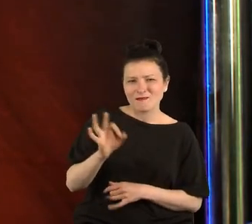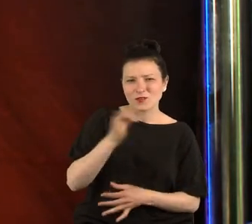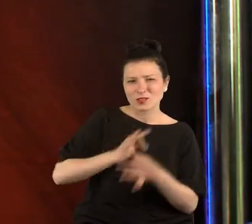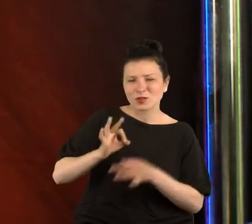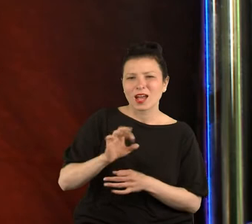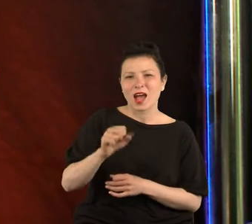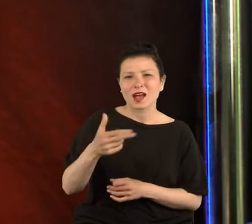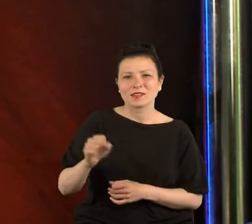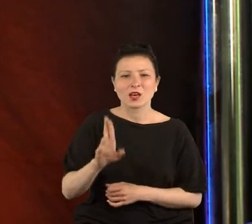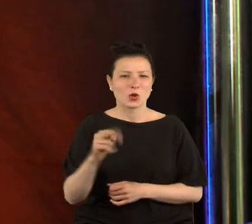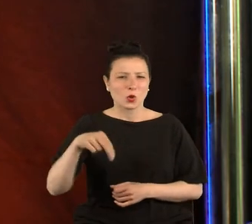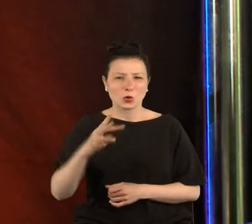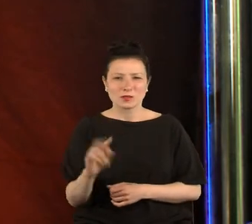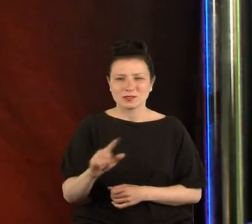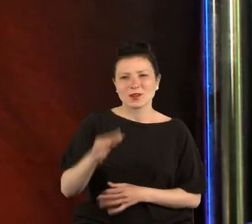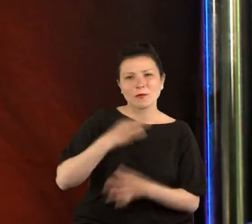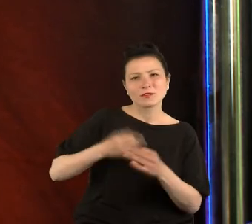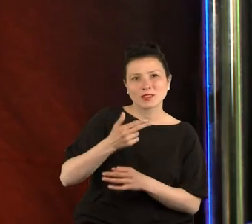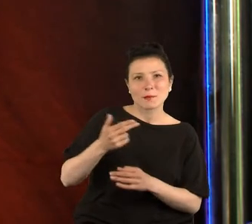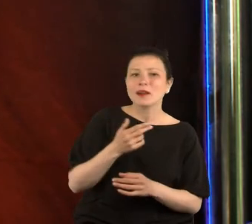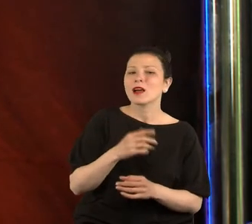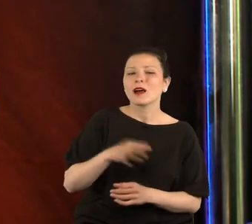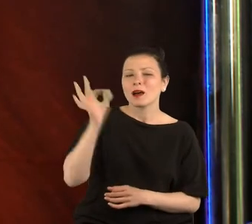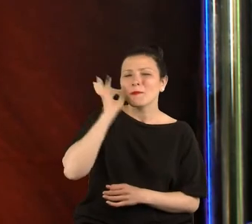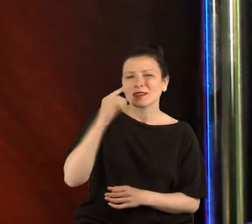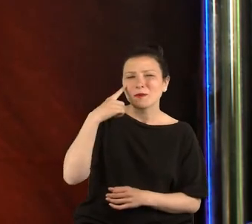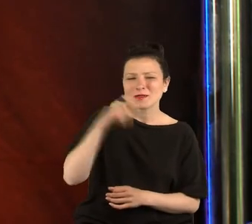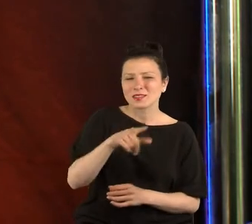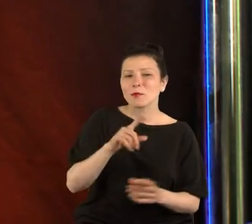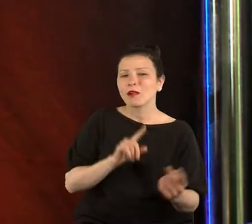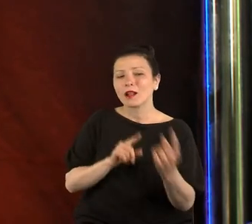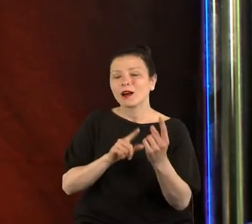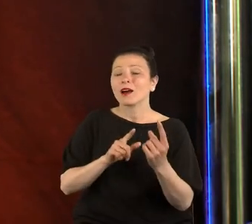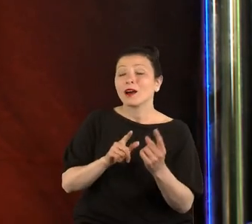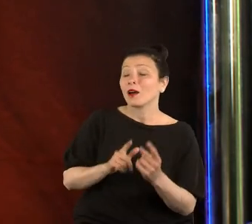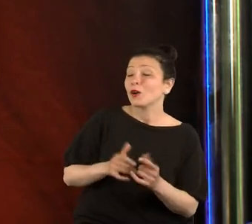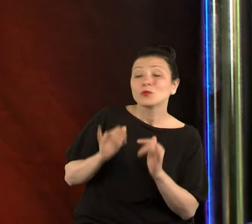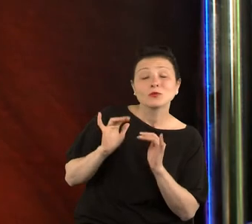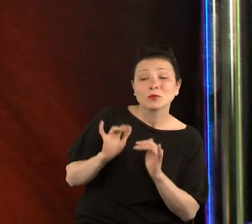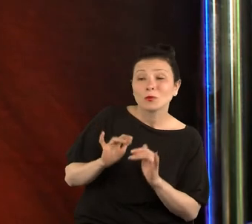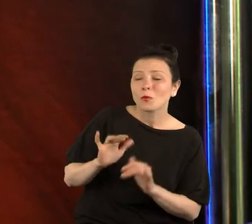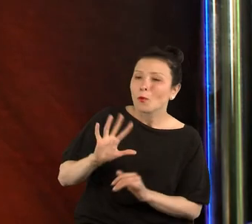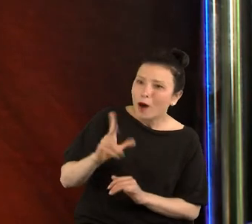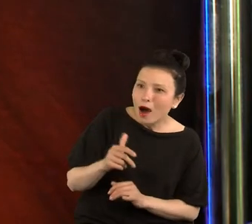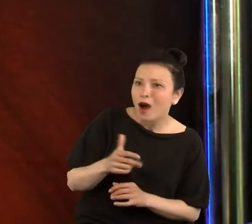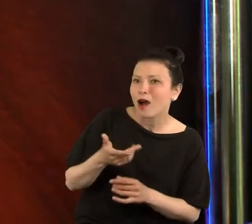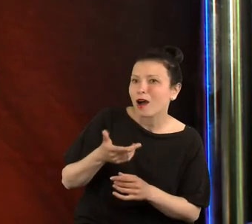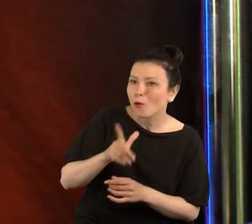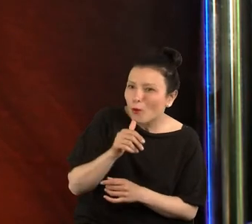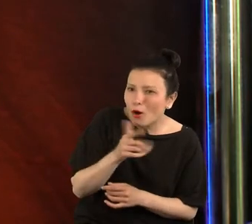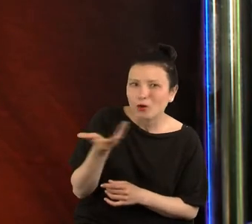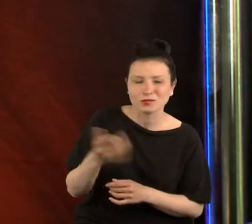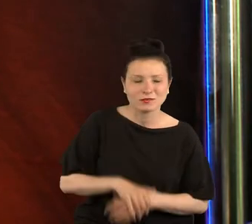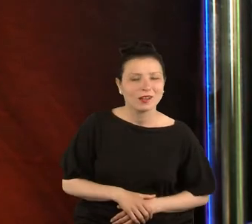Rudz powiedziała o tej pani, która ją podziwiała, prawda? Ale chcę powiedzieć, że to, co zauważyłam i co